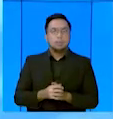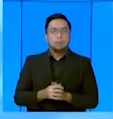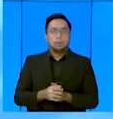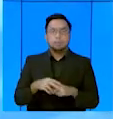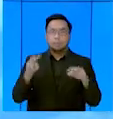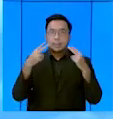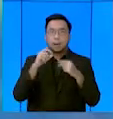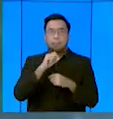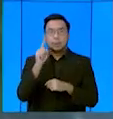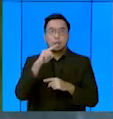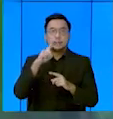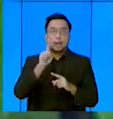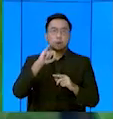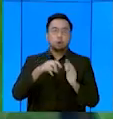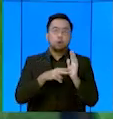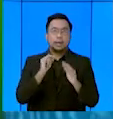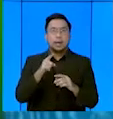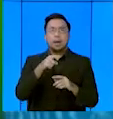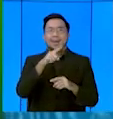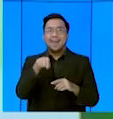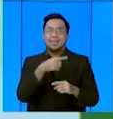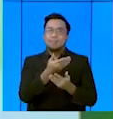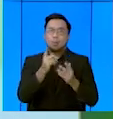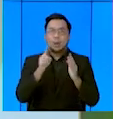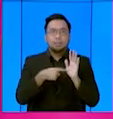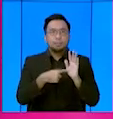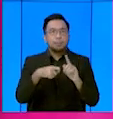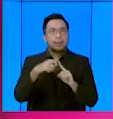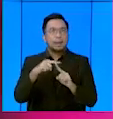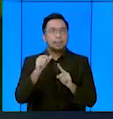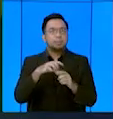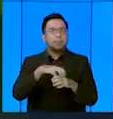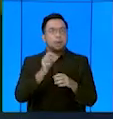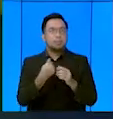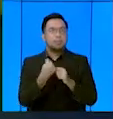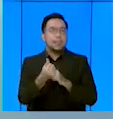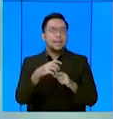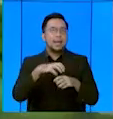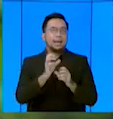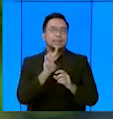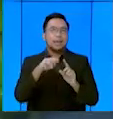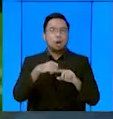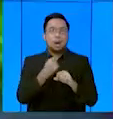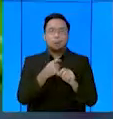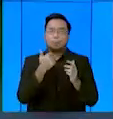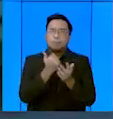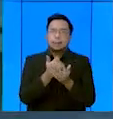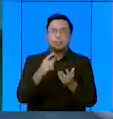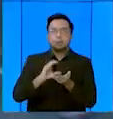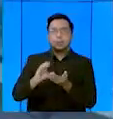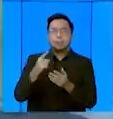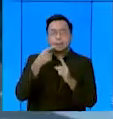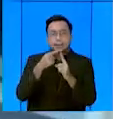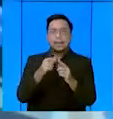Besok 1 Juni, Anda wajib memakai KTP saat membeli gas LPG 3 kg. Penggunaan KTP untuk memastikan subsidi